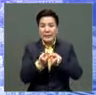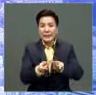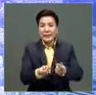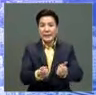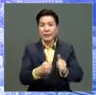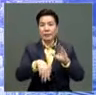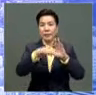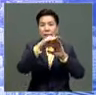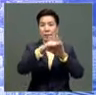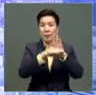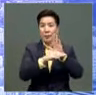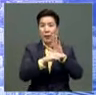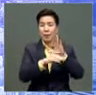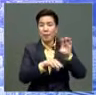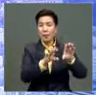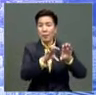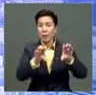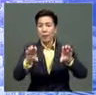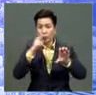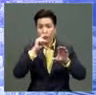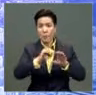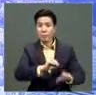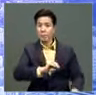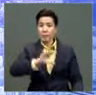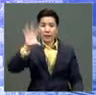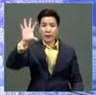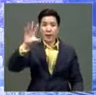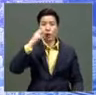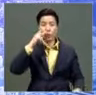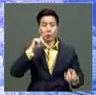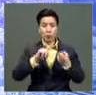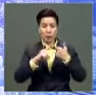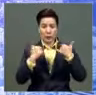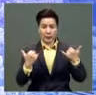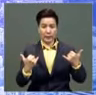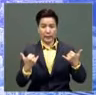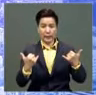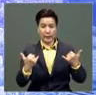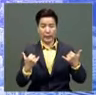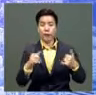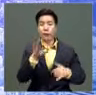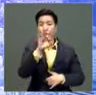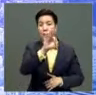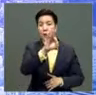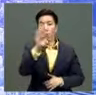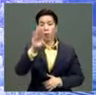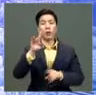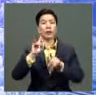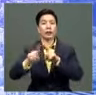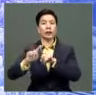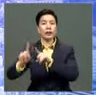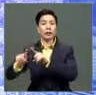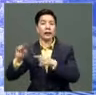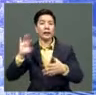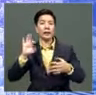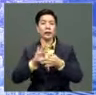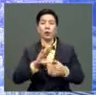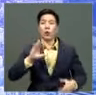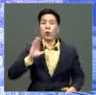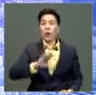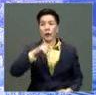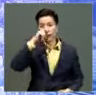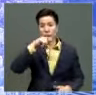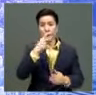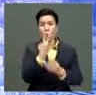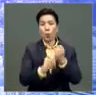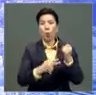ดขึ้นนะครับเดี๋ยวจะนำขึ้นในทาง Facebook ต่างๆของทางไทยคู่ฟ้